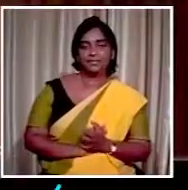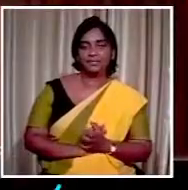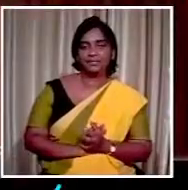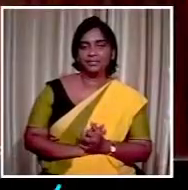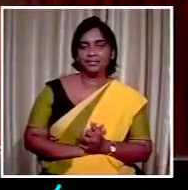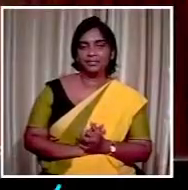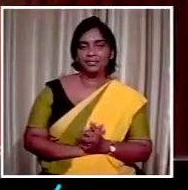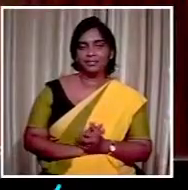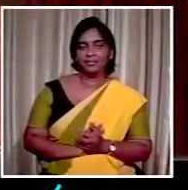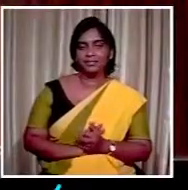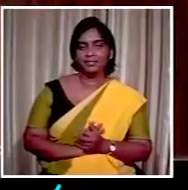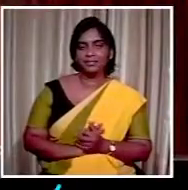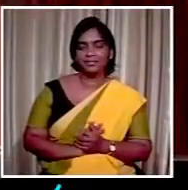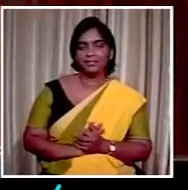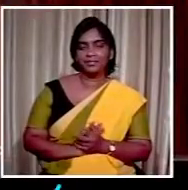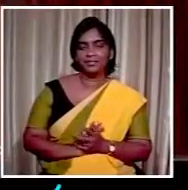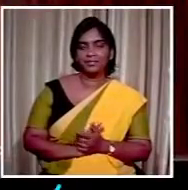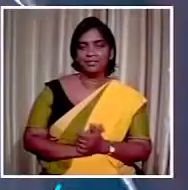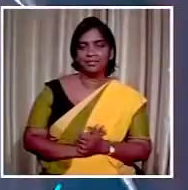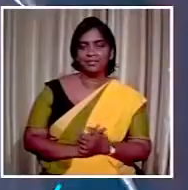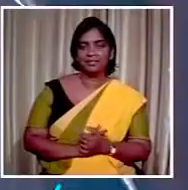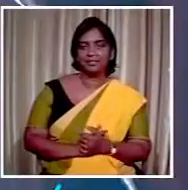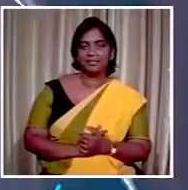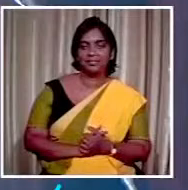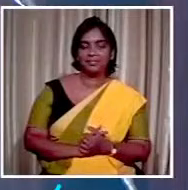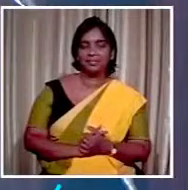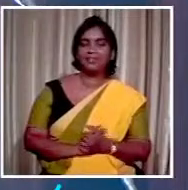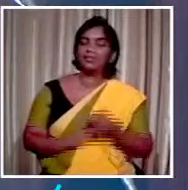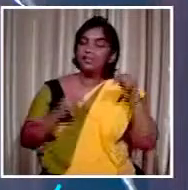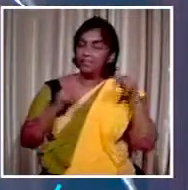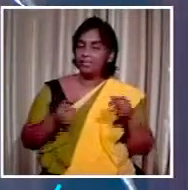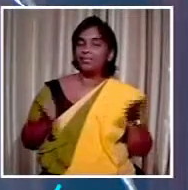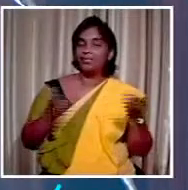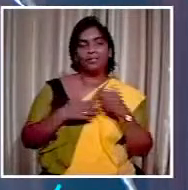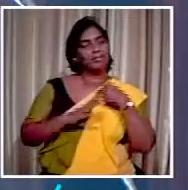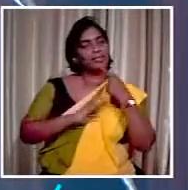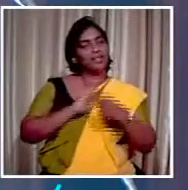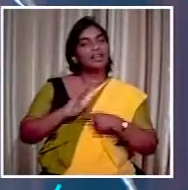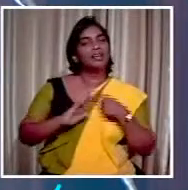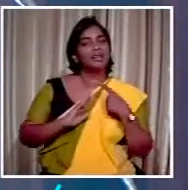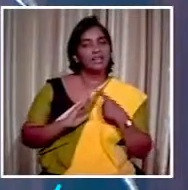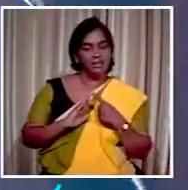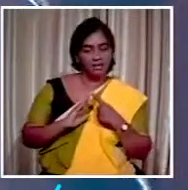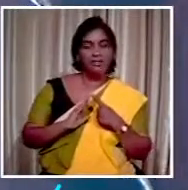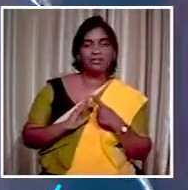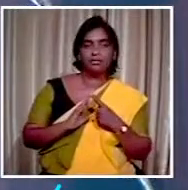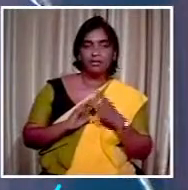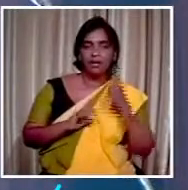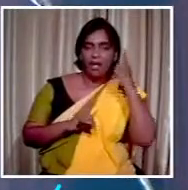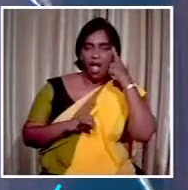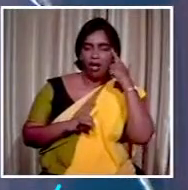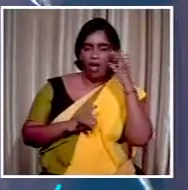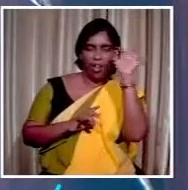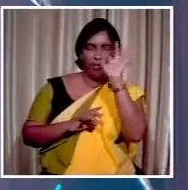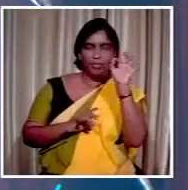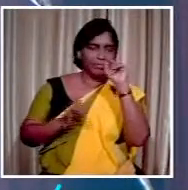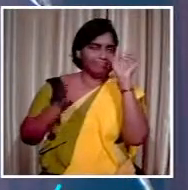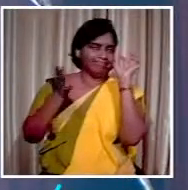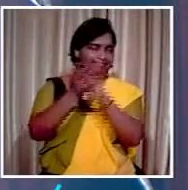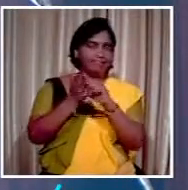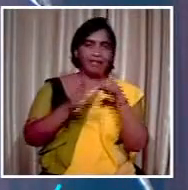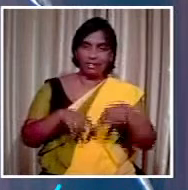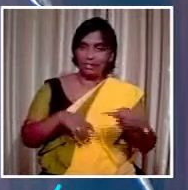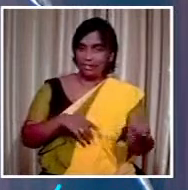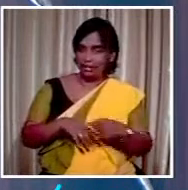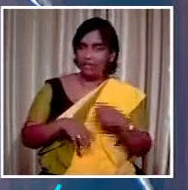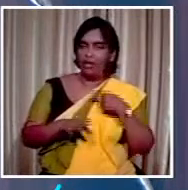wen. Ada ape rate ithihase halu akurin liyewichcha dawasa.